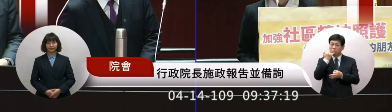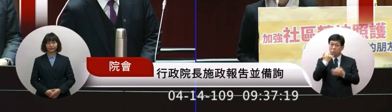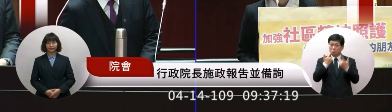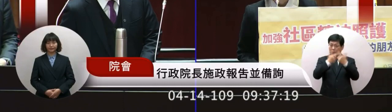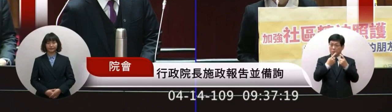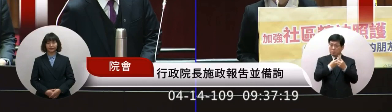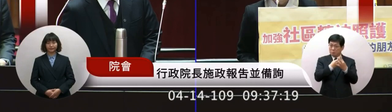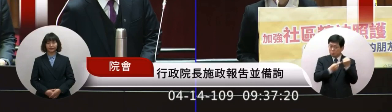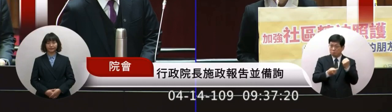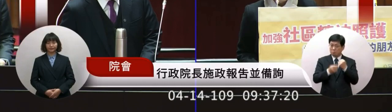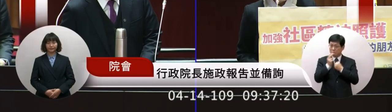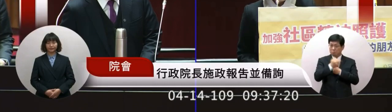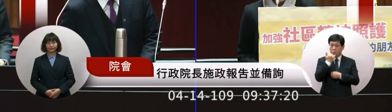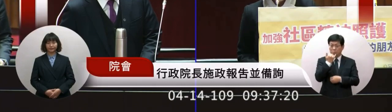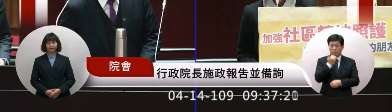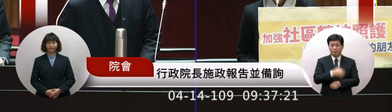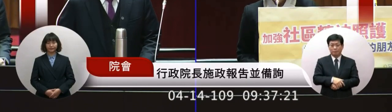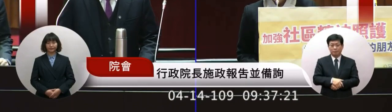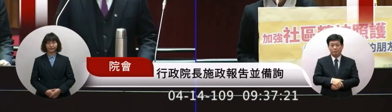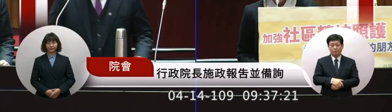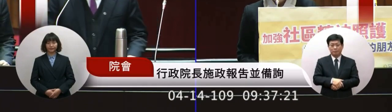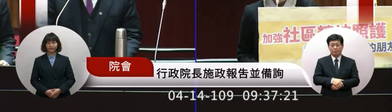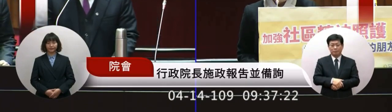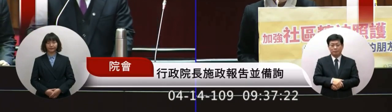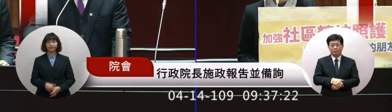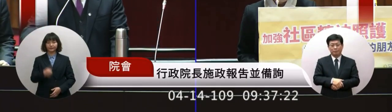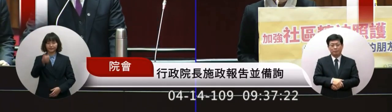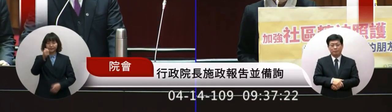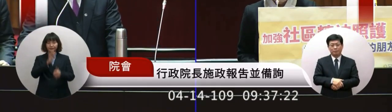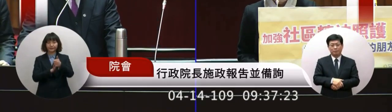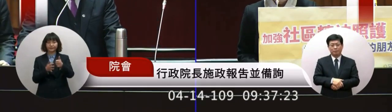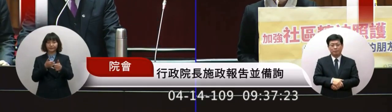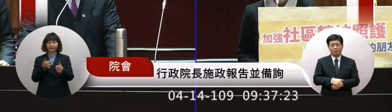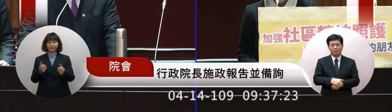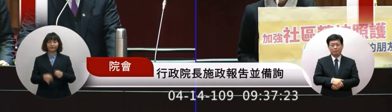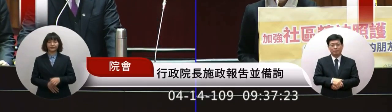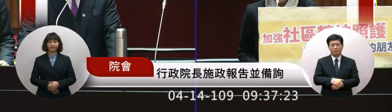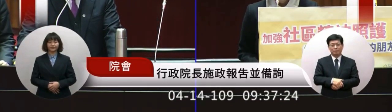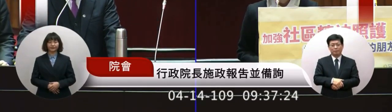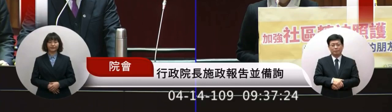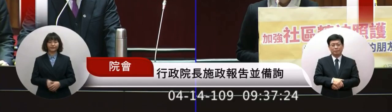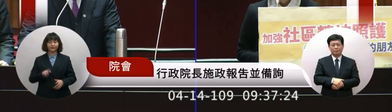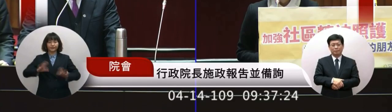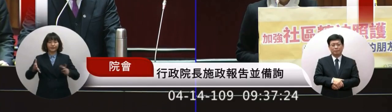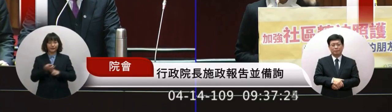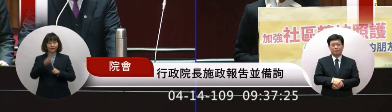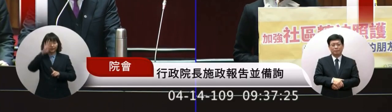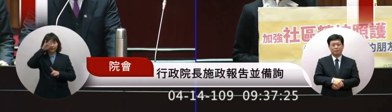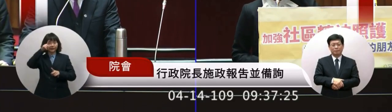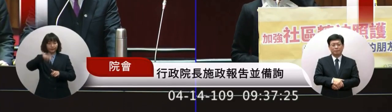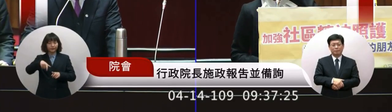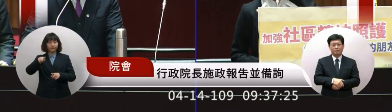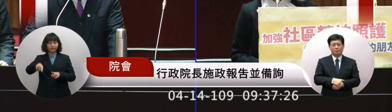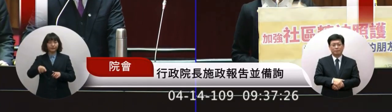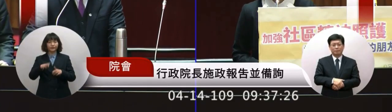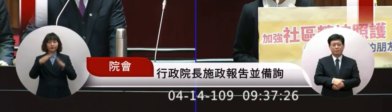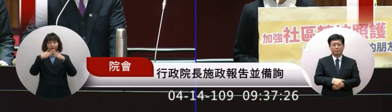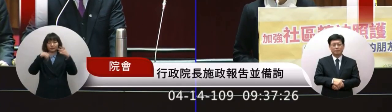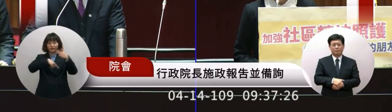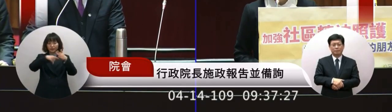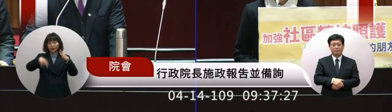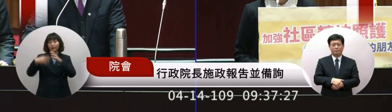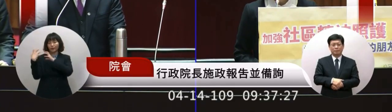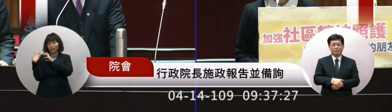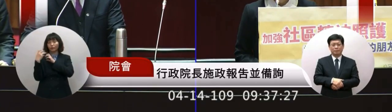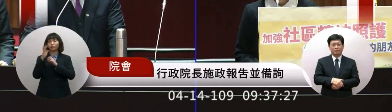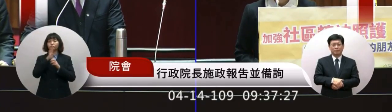这个人力分配的需求吗？ 啊，谢谢委员。这个精神病患的个案不但是家庭的